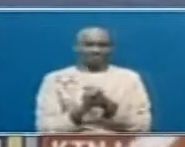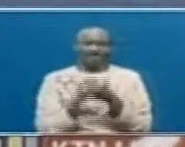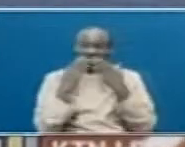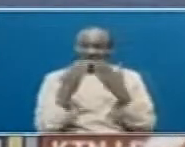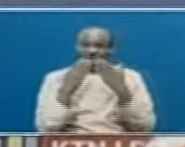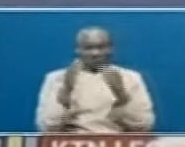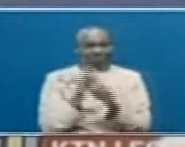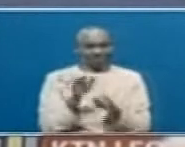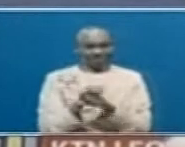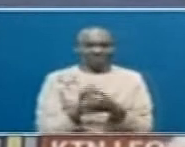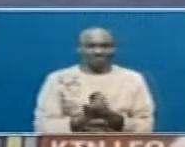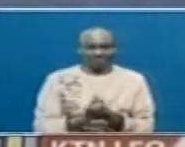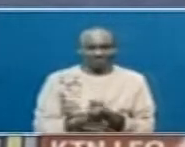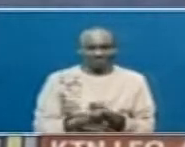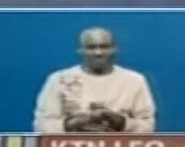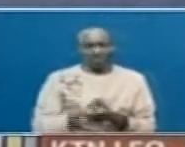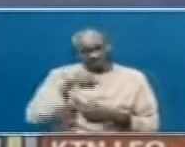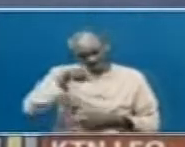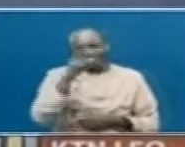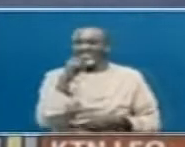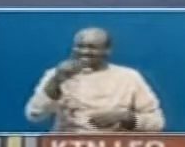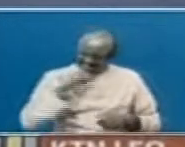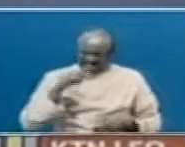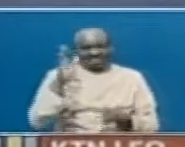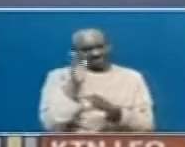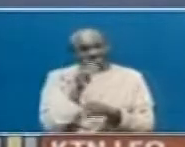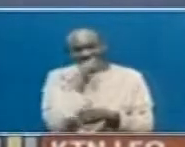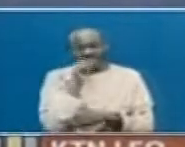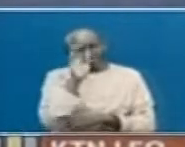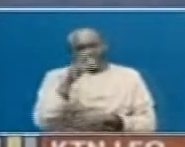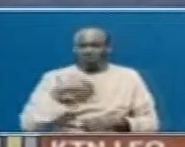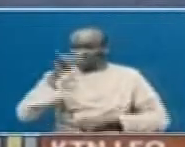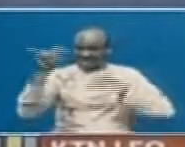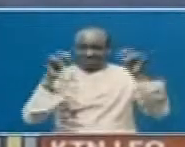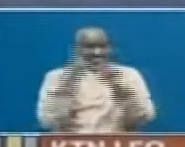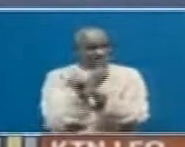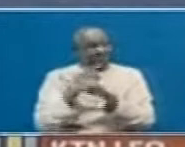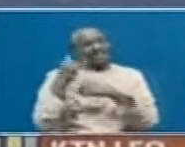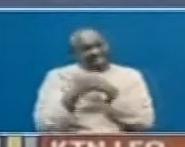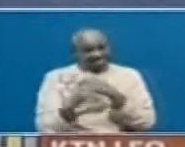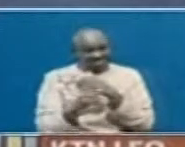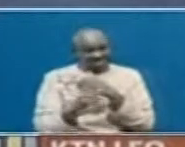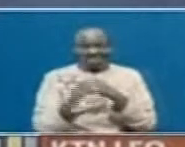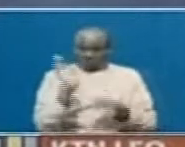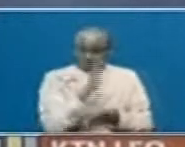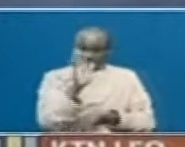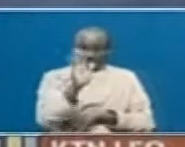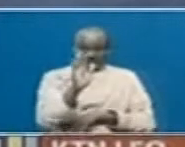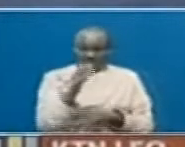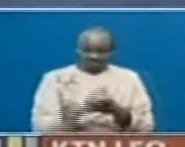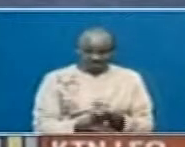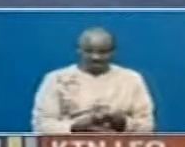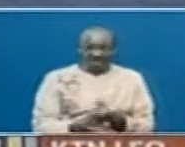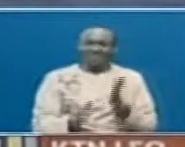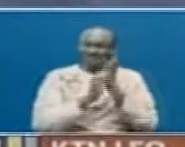Kumalizia Peter Kwavi. Tupe siri bwana. Maana umesafiri mataifa kigeni. Kwa nyimbo zako na bado zinavuma